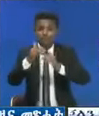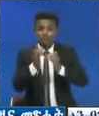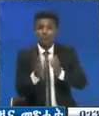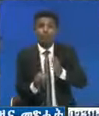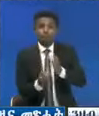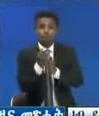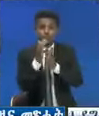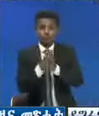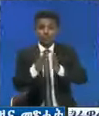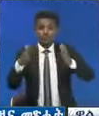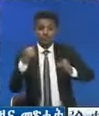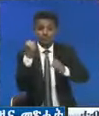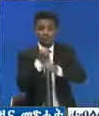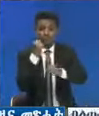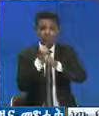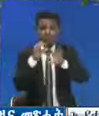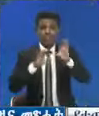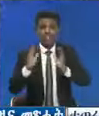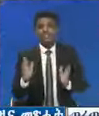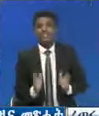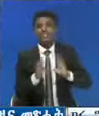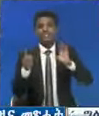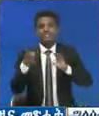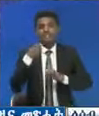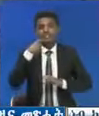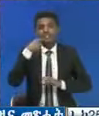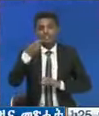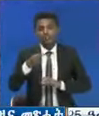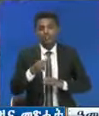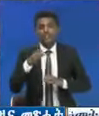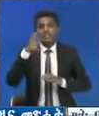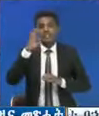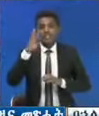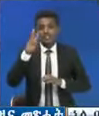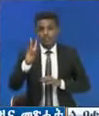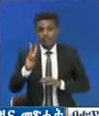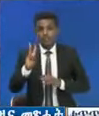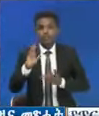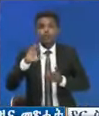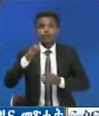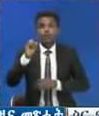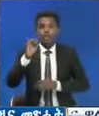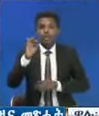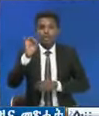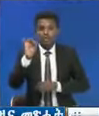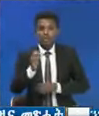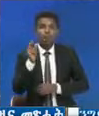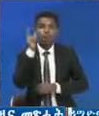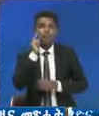ለማምረት ዝግጅት መደረጉን ተናግረዋል። በዚህ አመት 96 ኩንታል ቡና